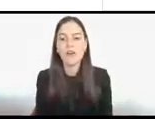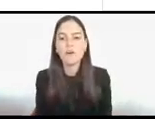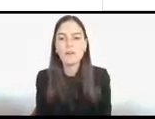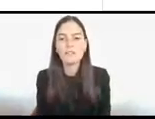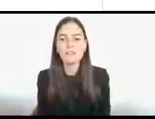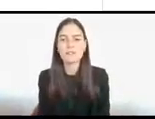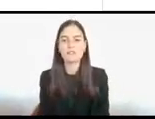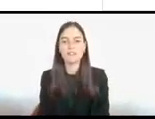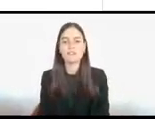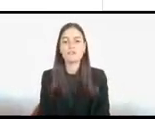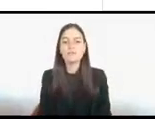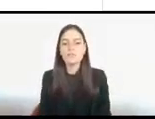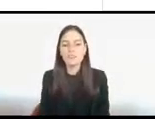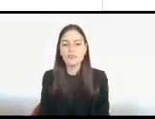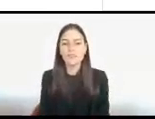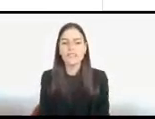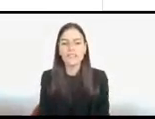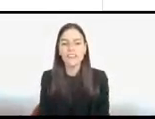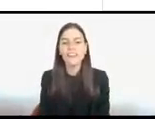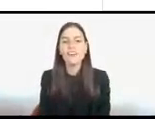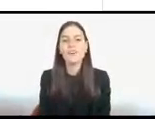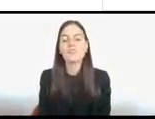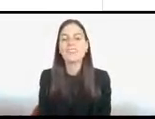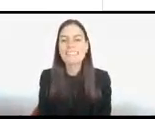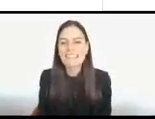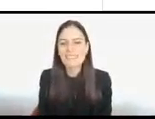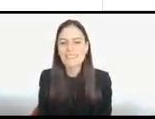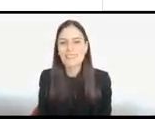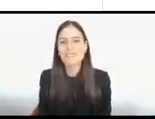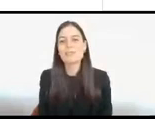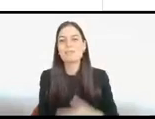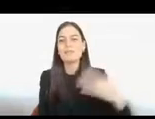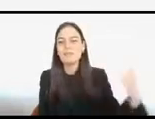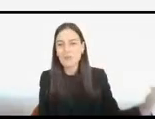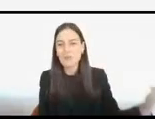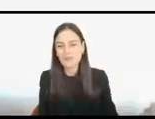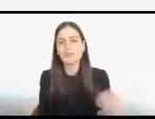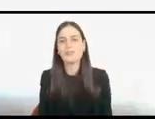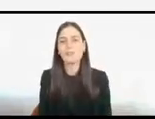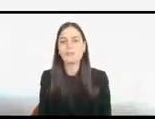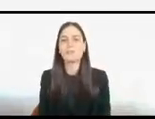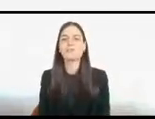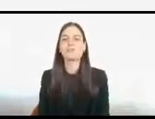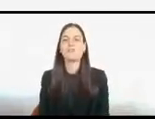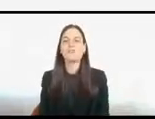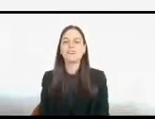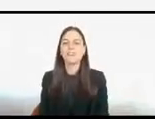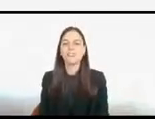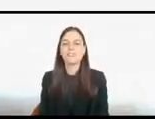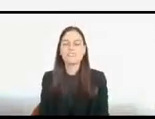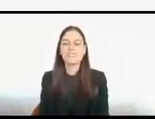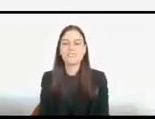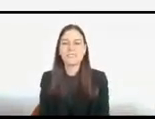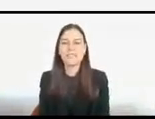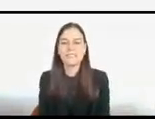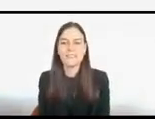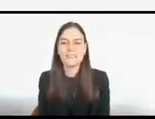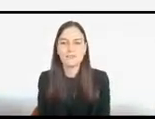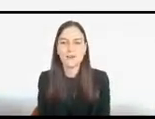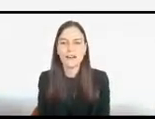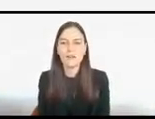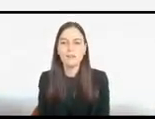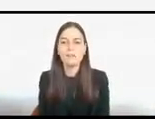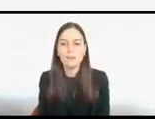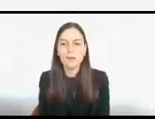présenté Olivier Rosenfeld juste avant, qui est très avantageuse et plus on attend dans le temps, plus cette